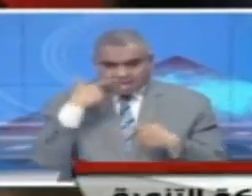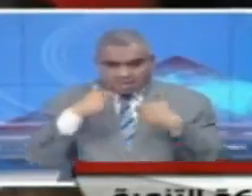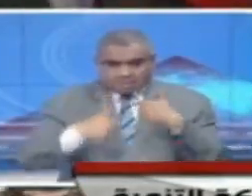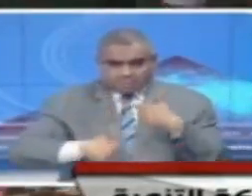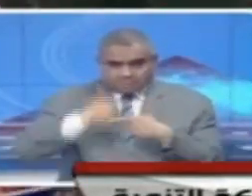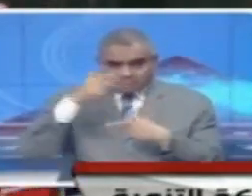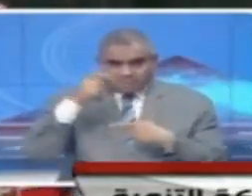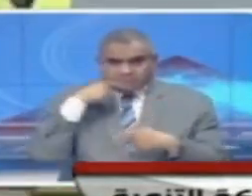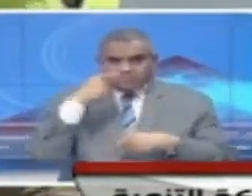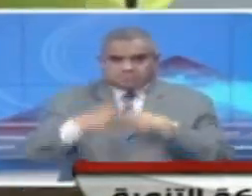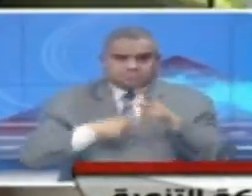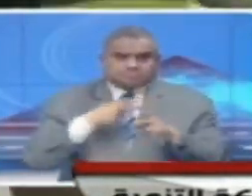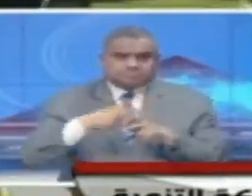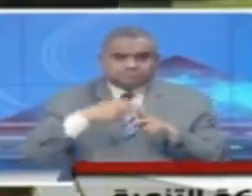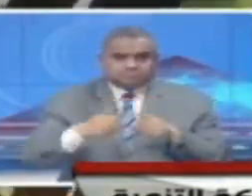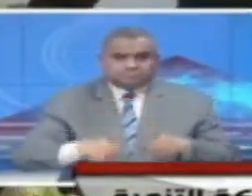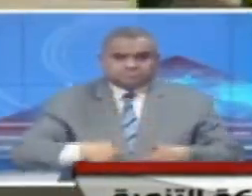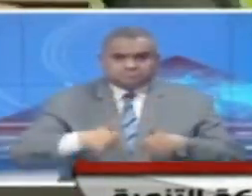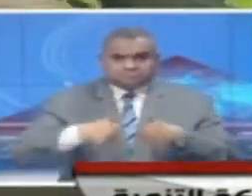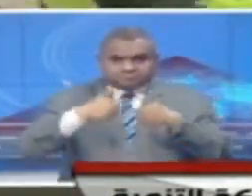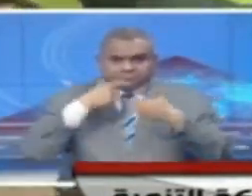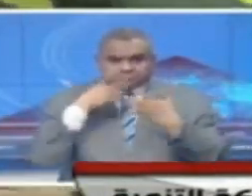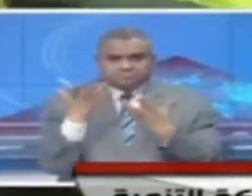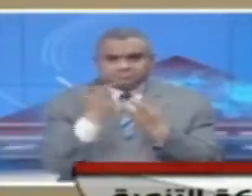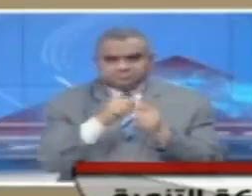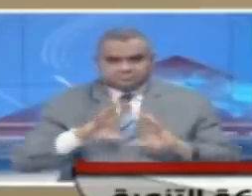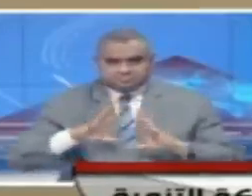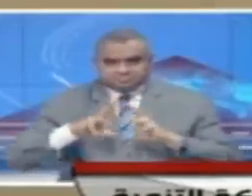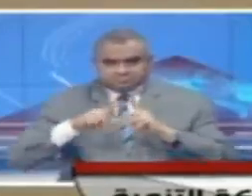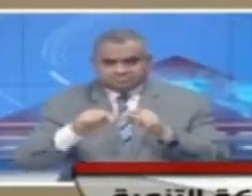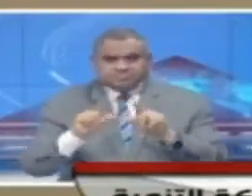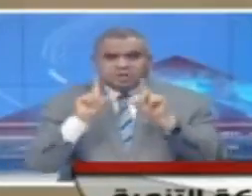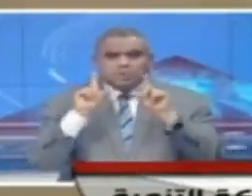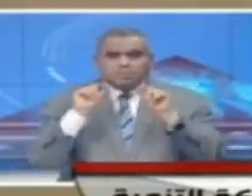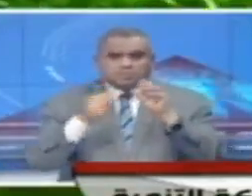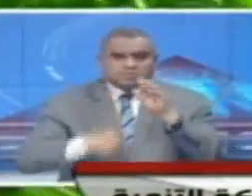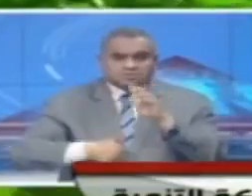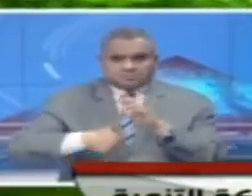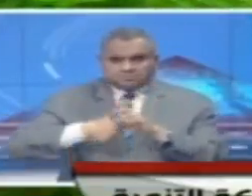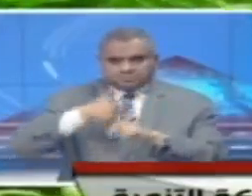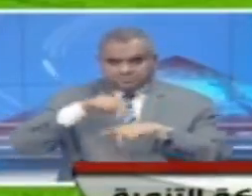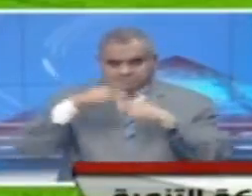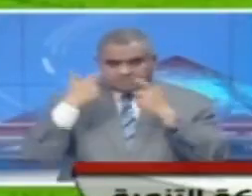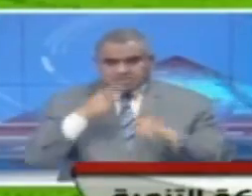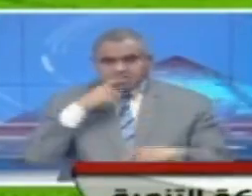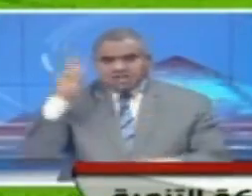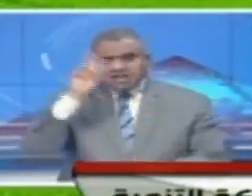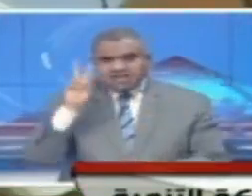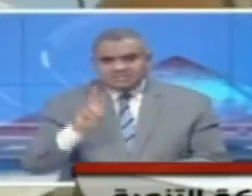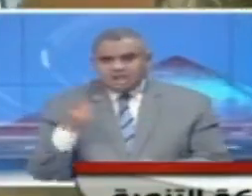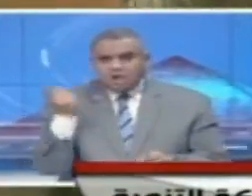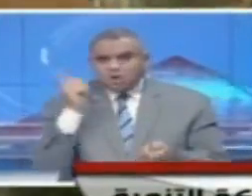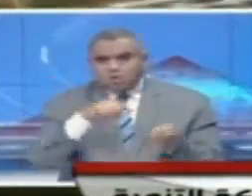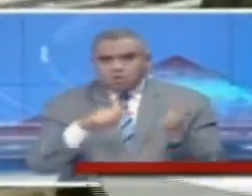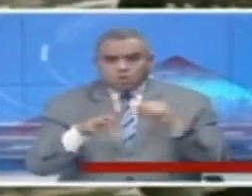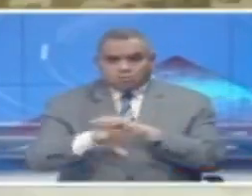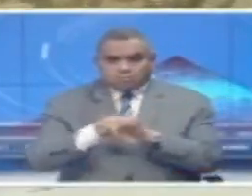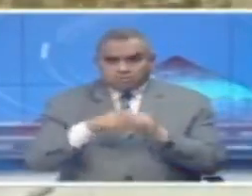1973، تتواصل الانتصارات بالعديد من الإنجازات التي تشهدها سيناء كل يوم